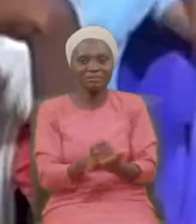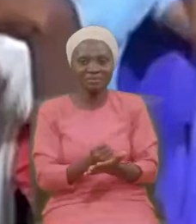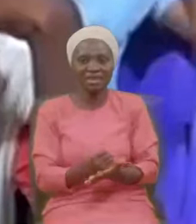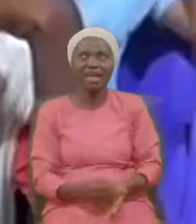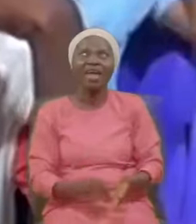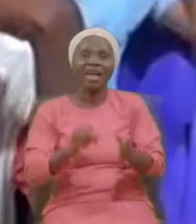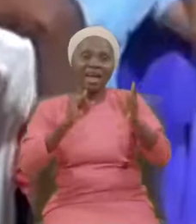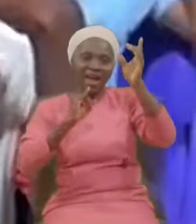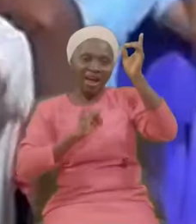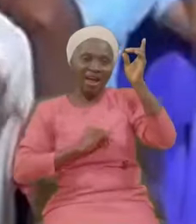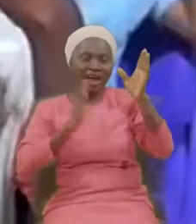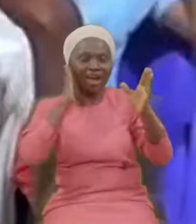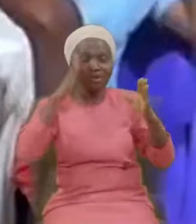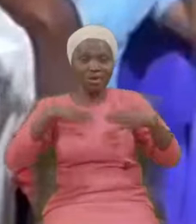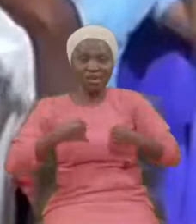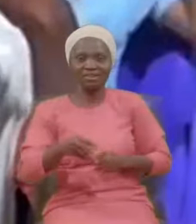Je la guérirai.